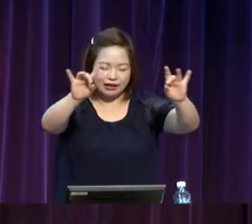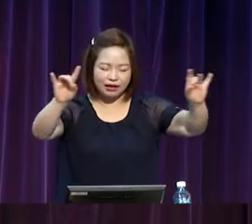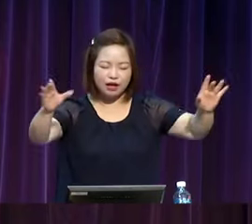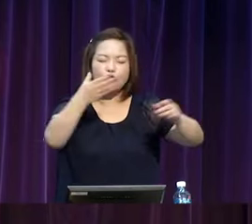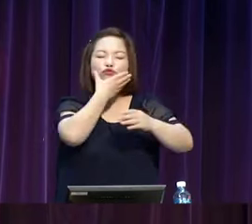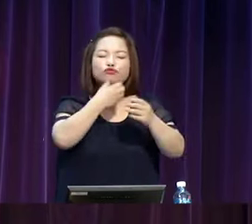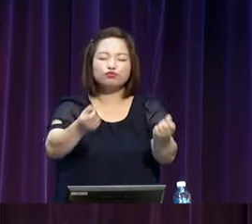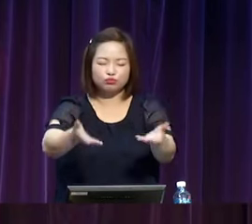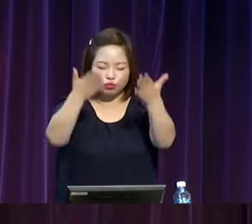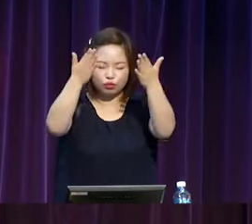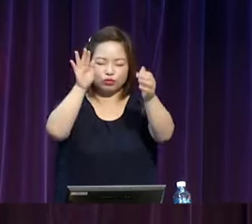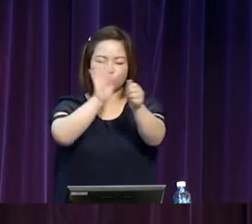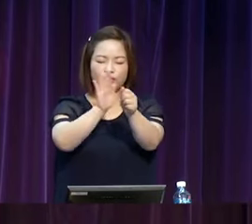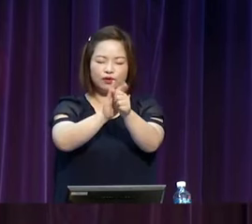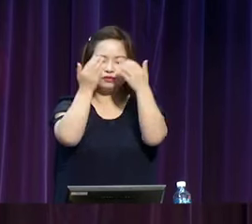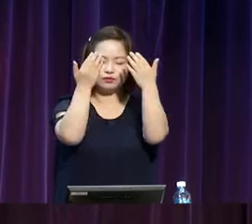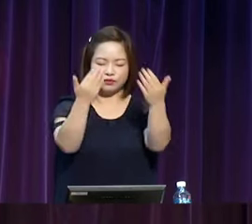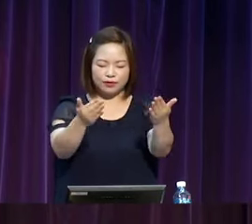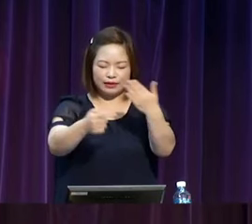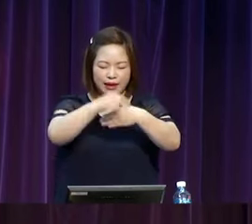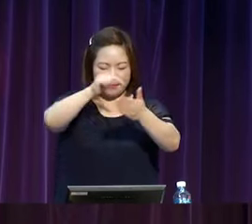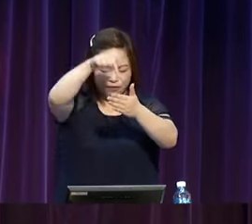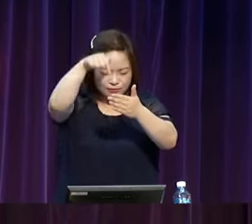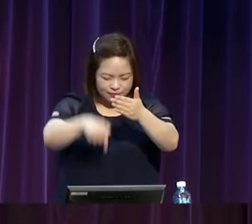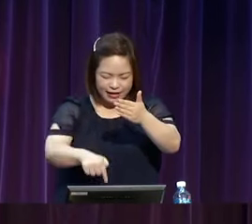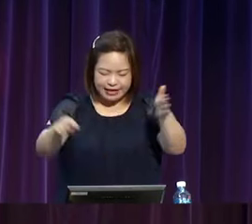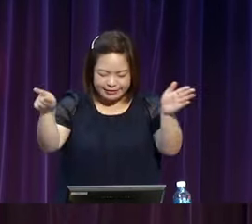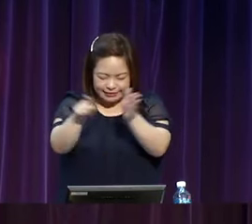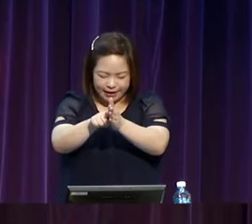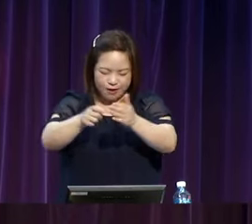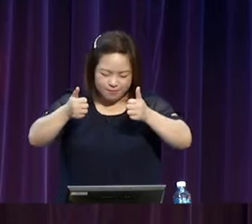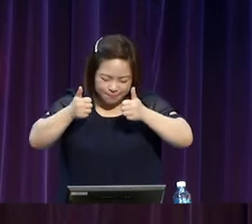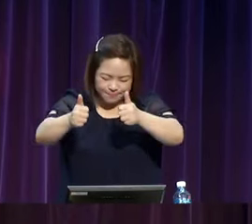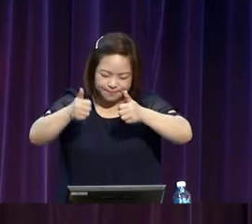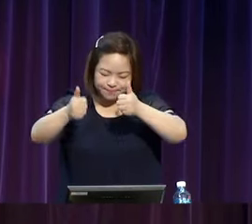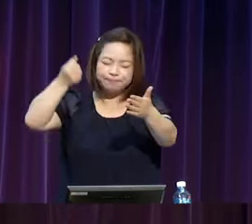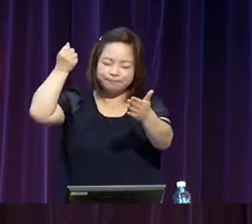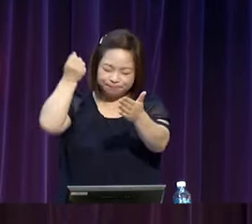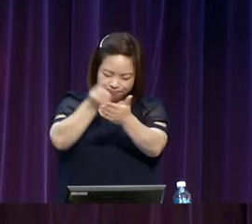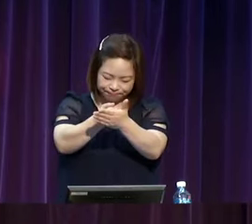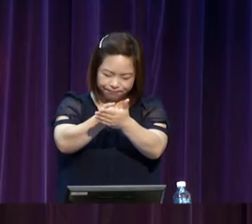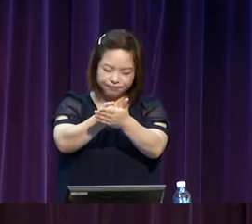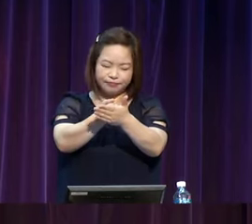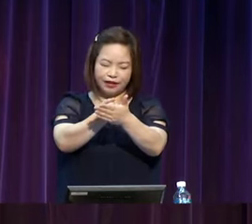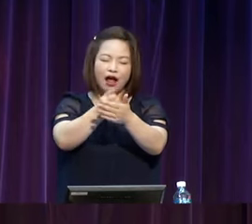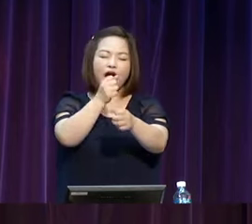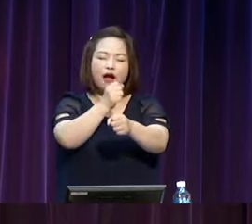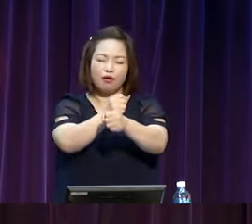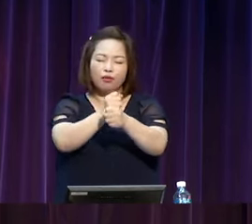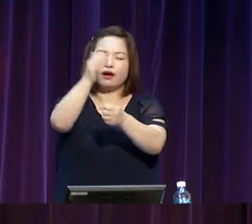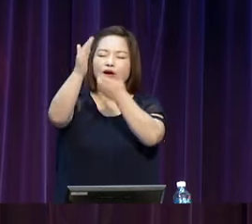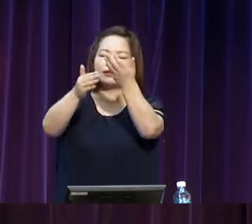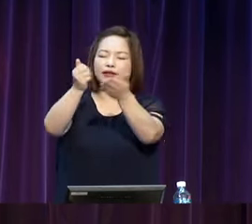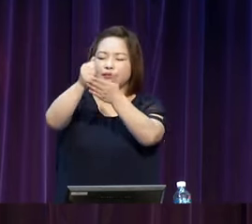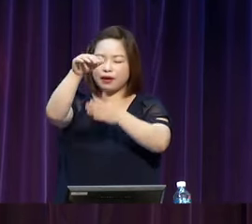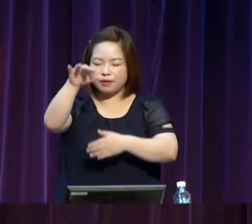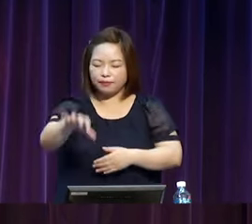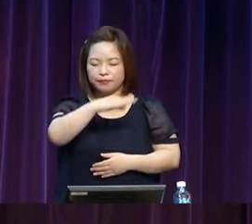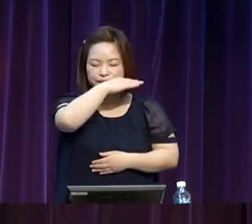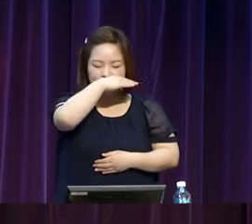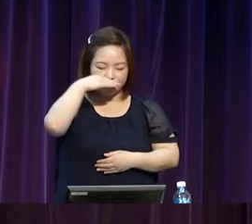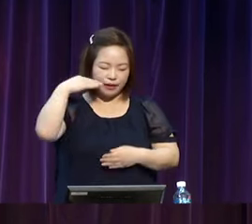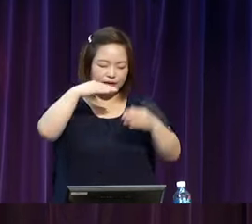주시고 또 마음에 다짐하게 하시고 각오하게 하셔서 하나님 앞에 바른 삶을